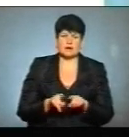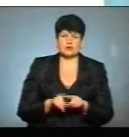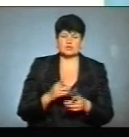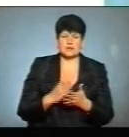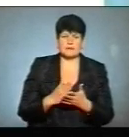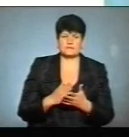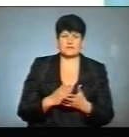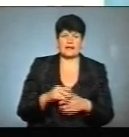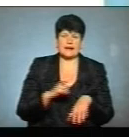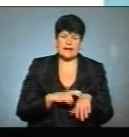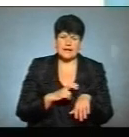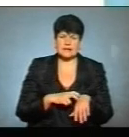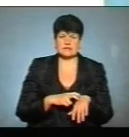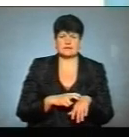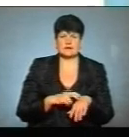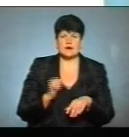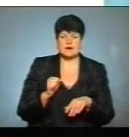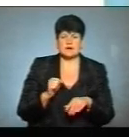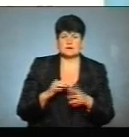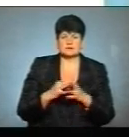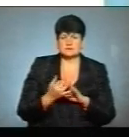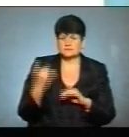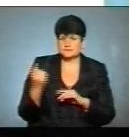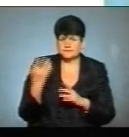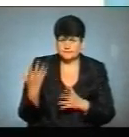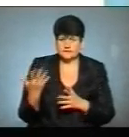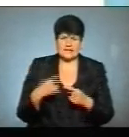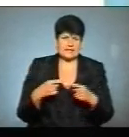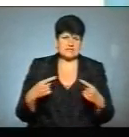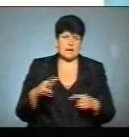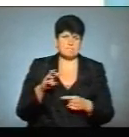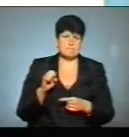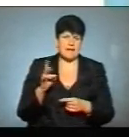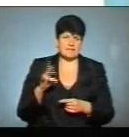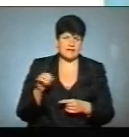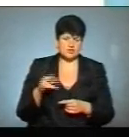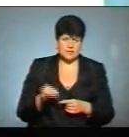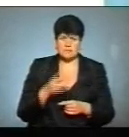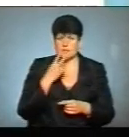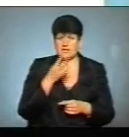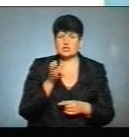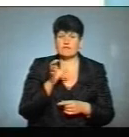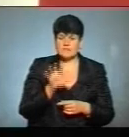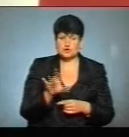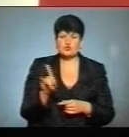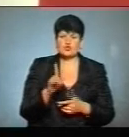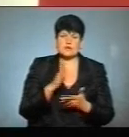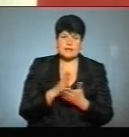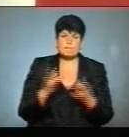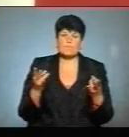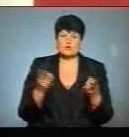бухгалтерів, ветлікарів, ну, агрономів, різних менеджерів. Ми побачили у відеоматеріалі, що є